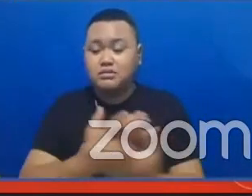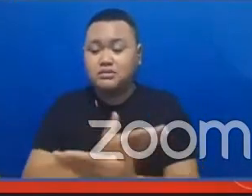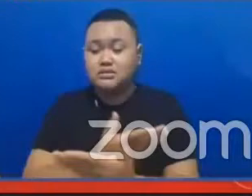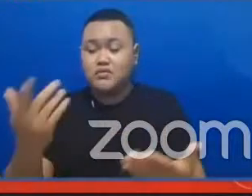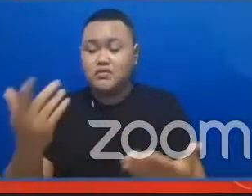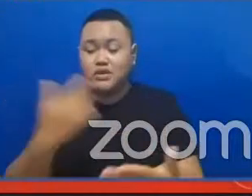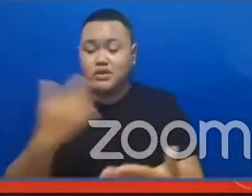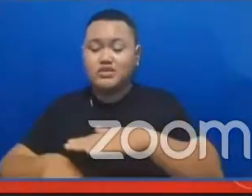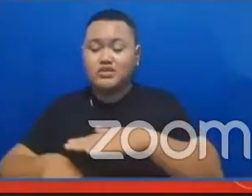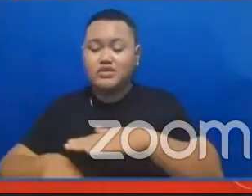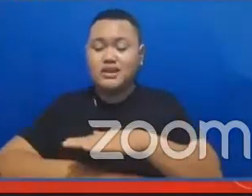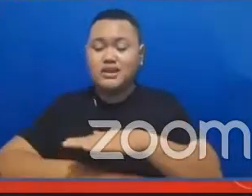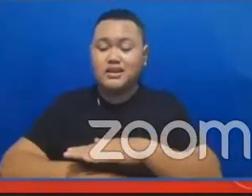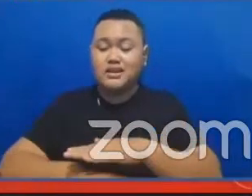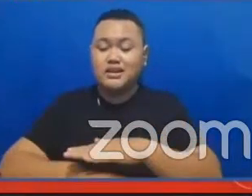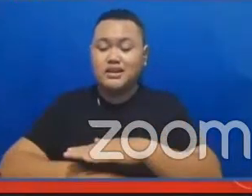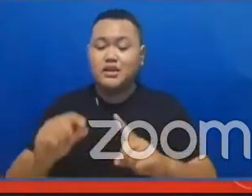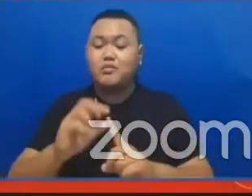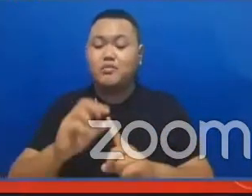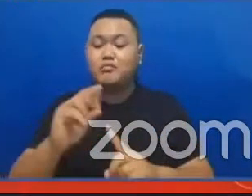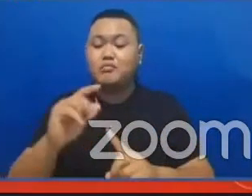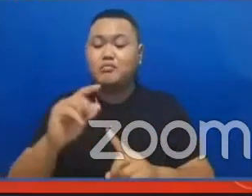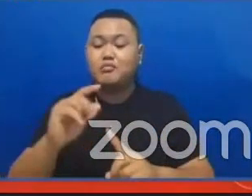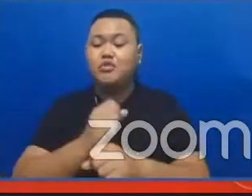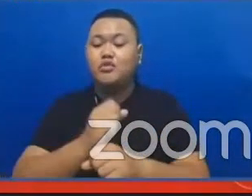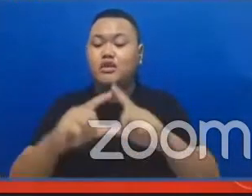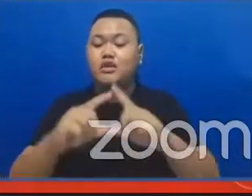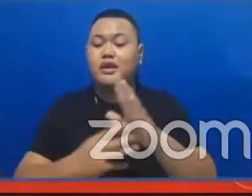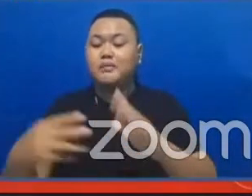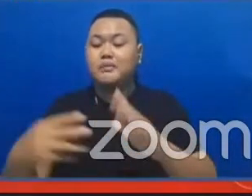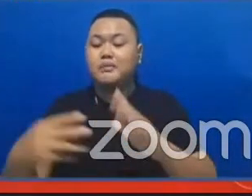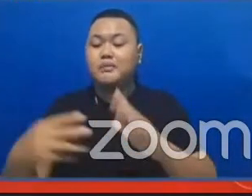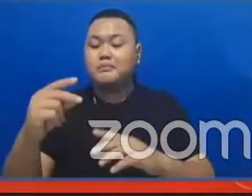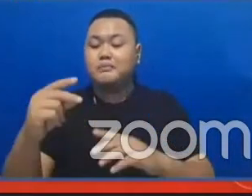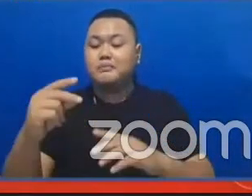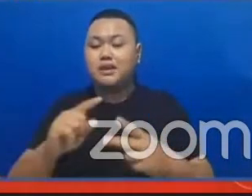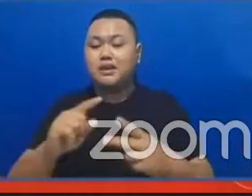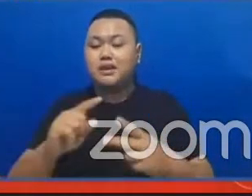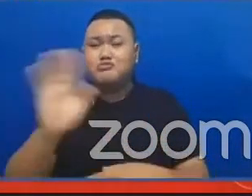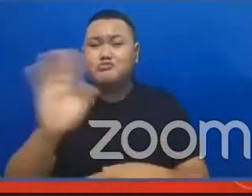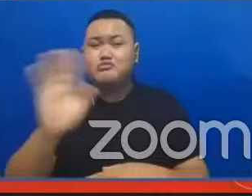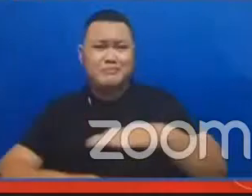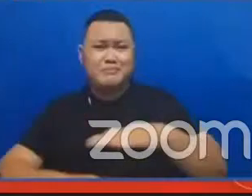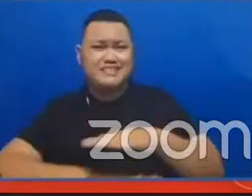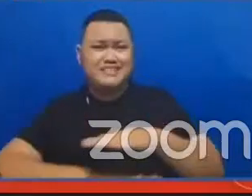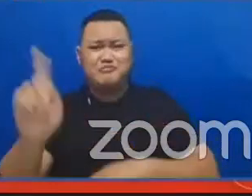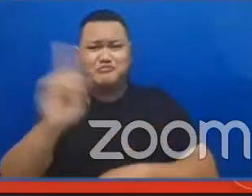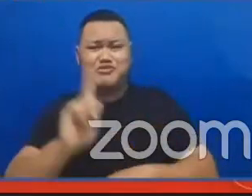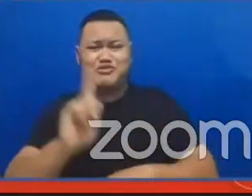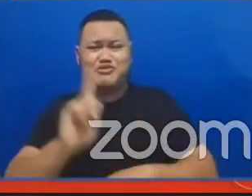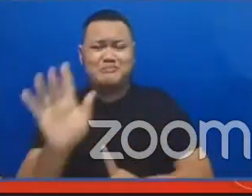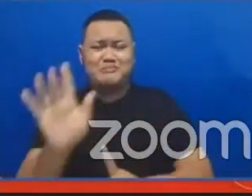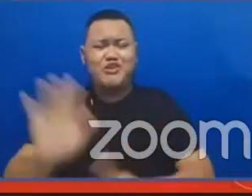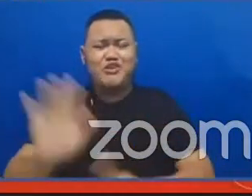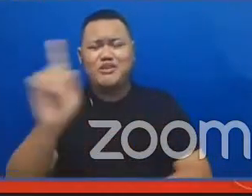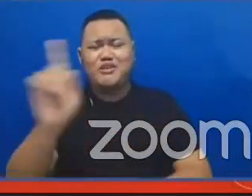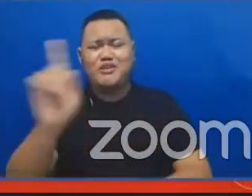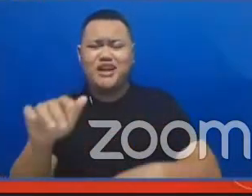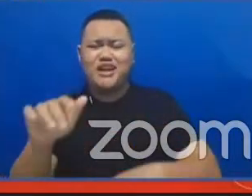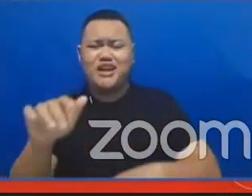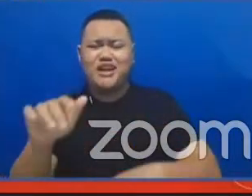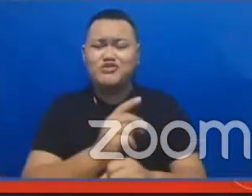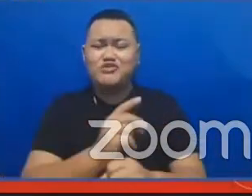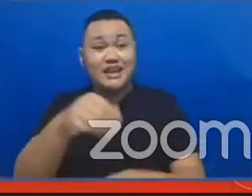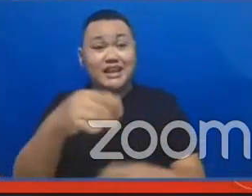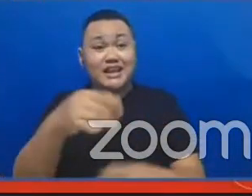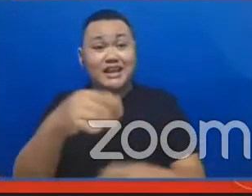orang grafis, bukan guru fisika, bukan guru matematika. Jadi, dari penulisan naskah itu harus